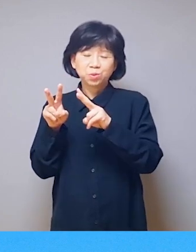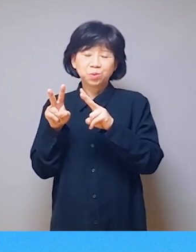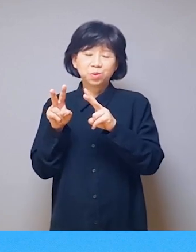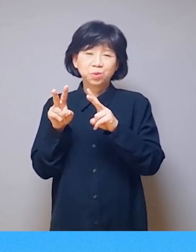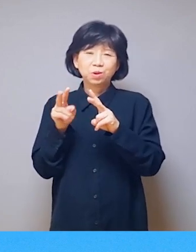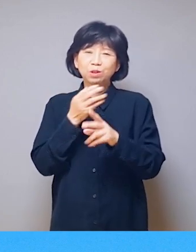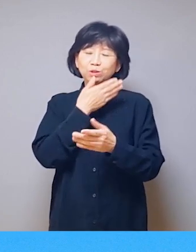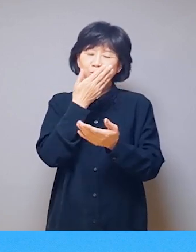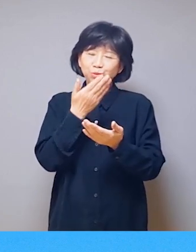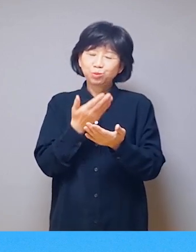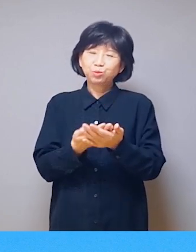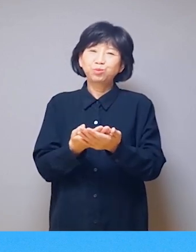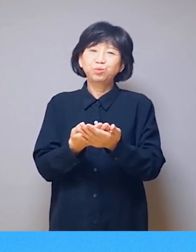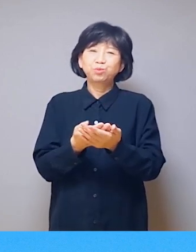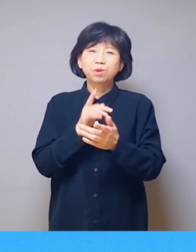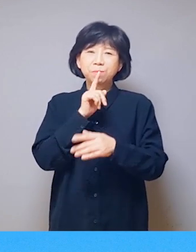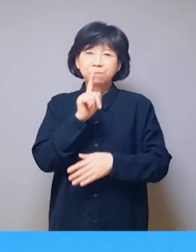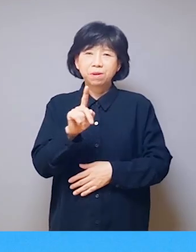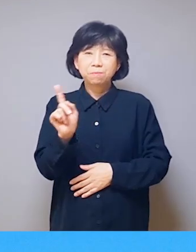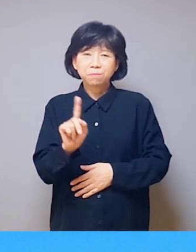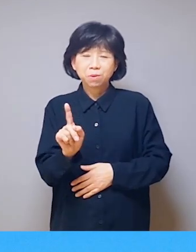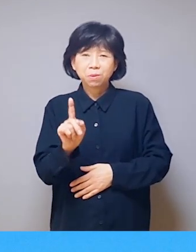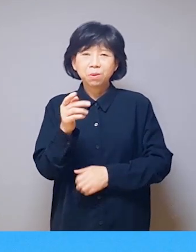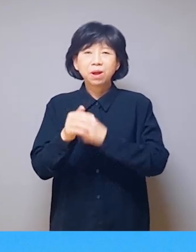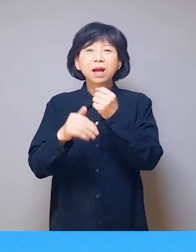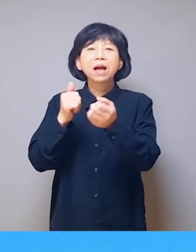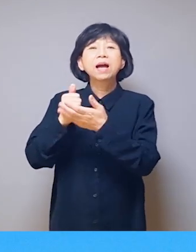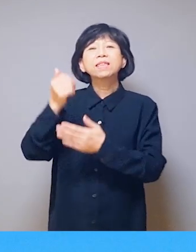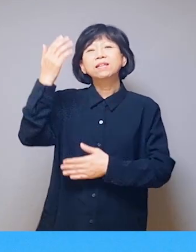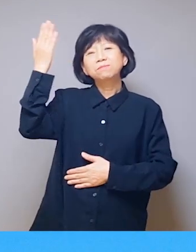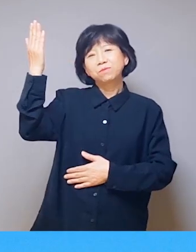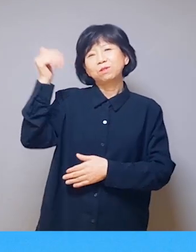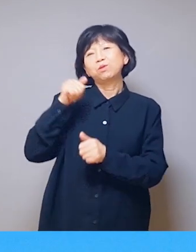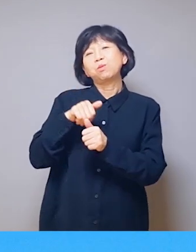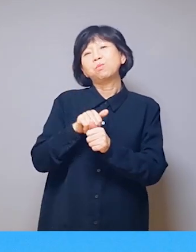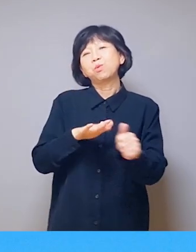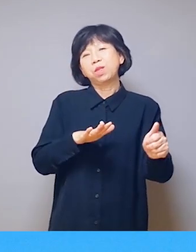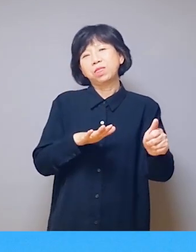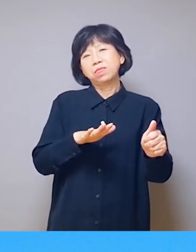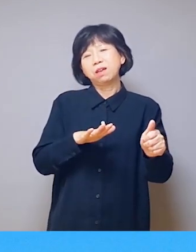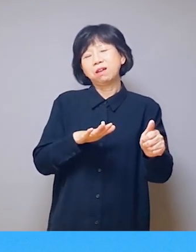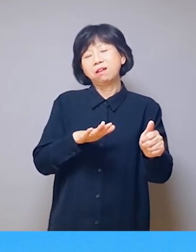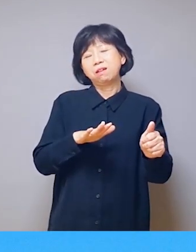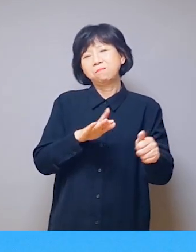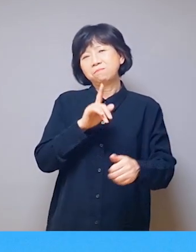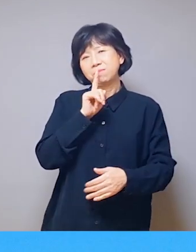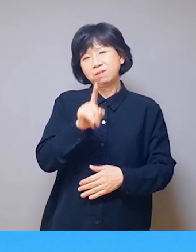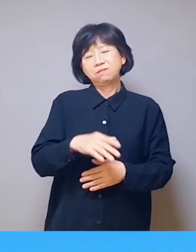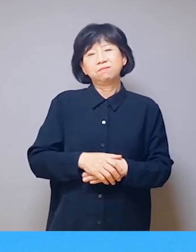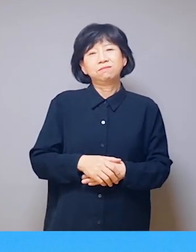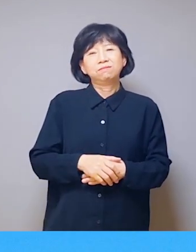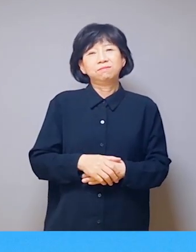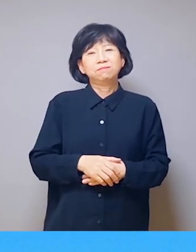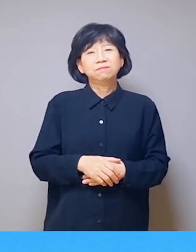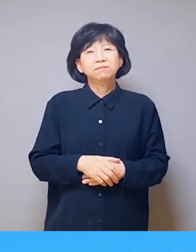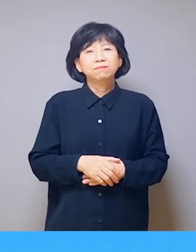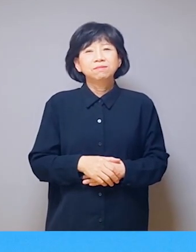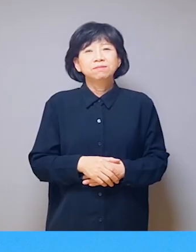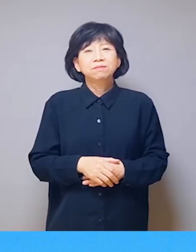20장 24절을 읽었는데 하나님이 보내신 길이다, 하나님이 주신 길이다 라고